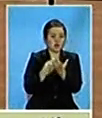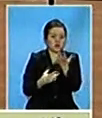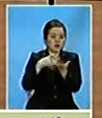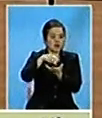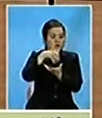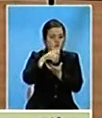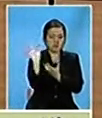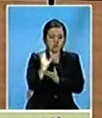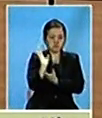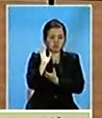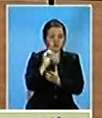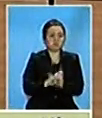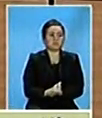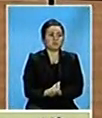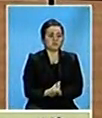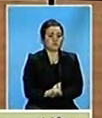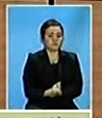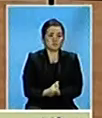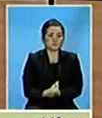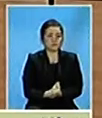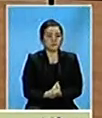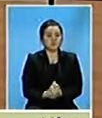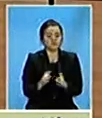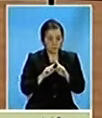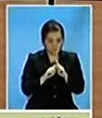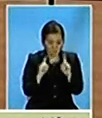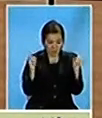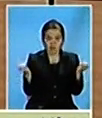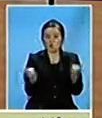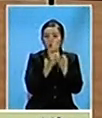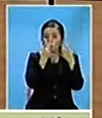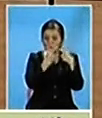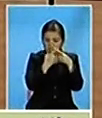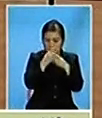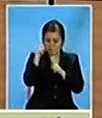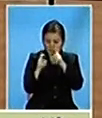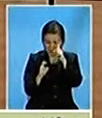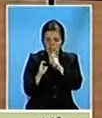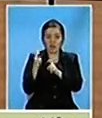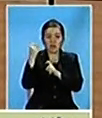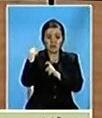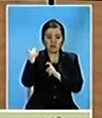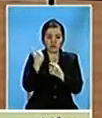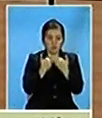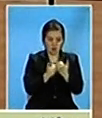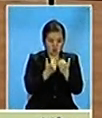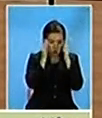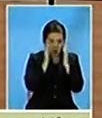ที่เป็นแนวคิดทางการเมืองแต่ว่าเมื่อมีการบาดเจ็บมีการเสียชีวิตแล้วสิ่งหนึ่งที่ผู้บา